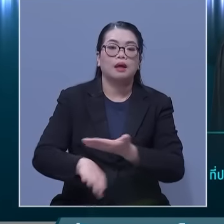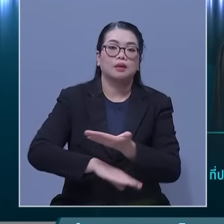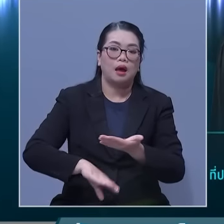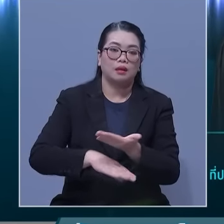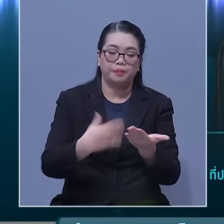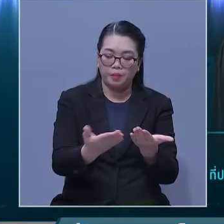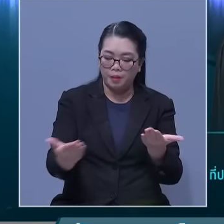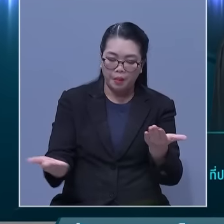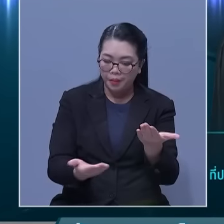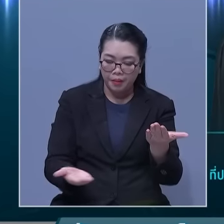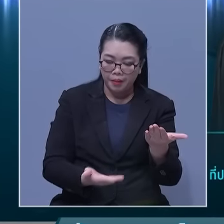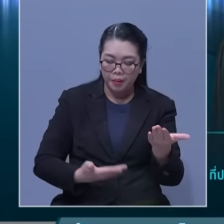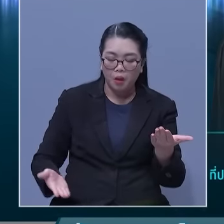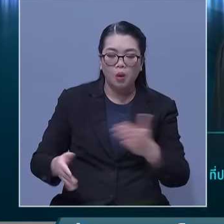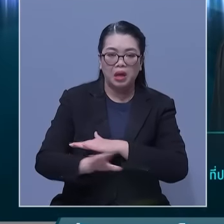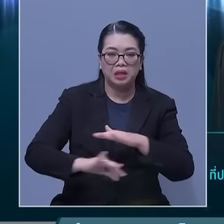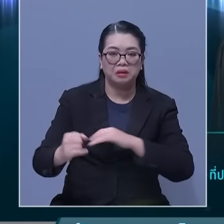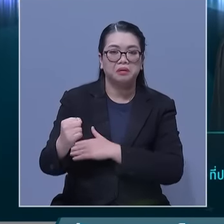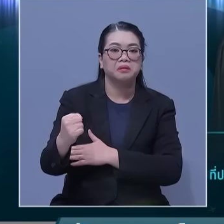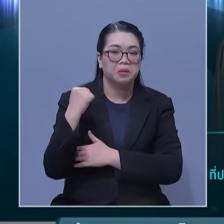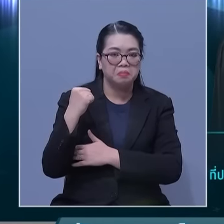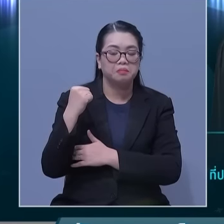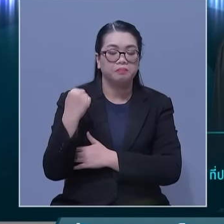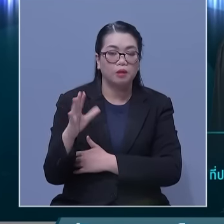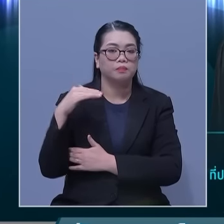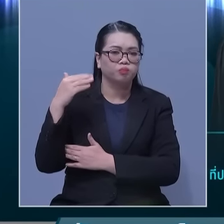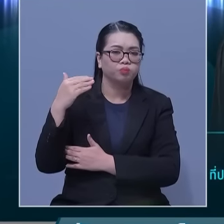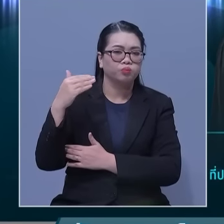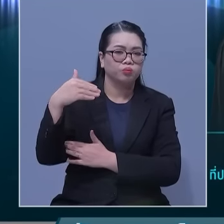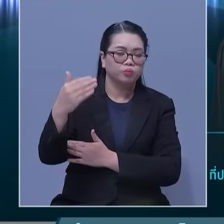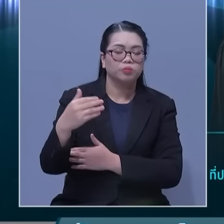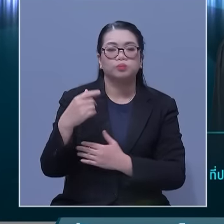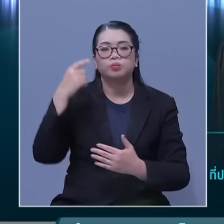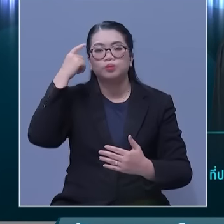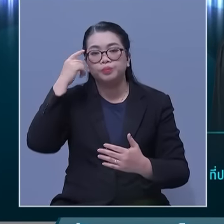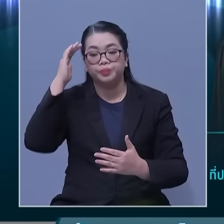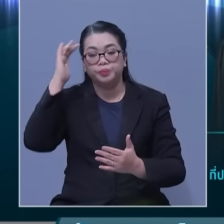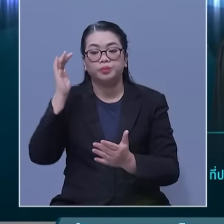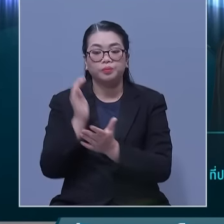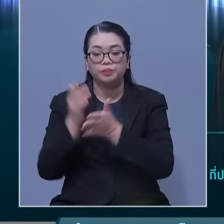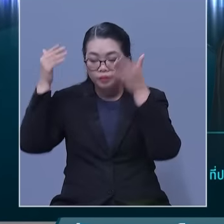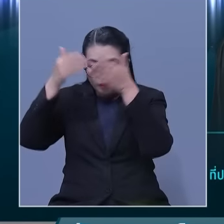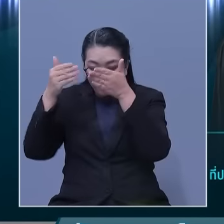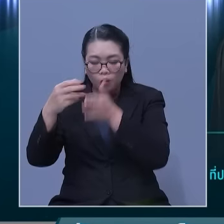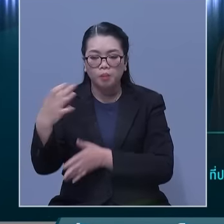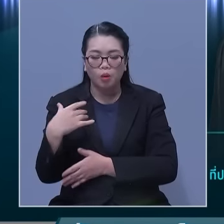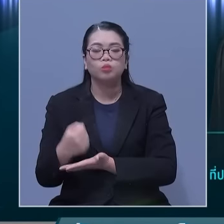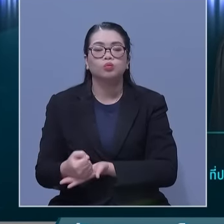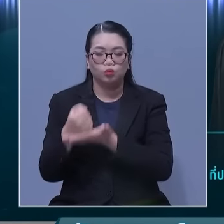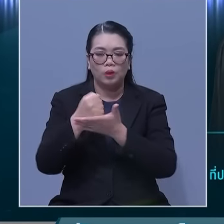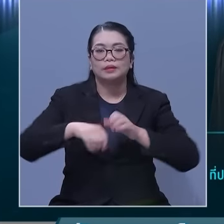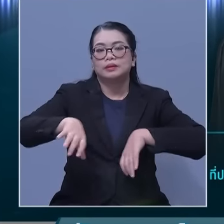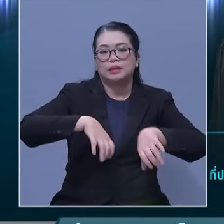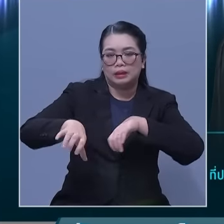ก็แน่นขึ้นแล้วก็เอาล่ะครับเอ่อสิ่งที่ทางตำรวจอินโดรับปากก็คือไว้จะจัดการ